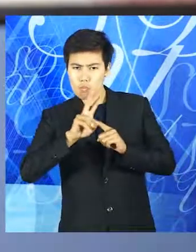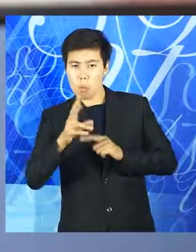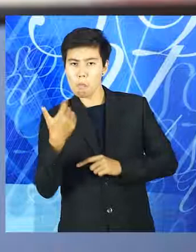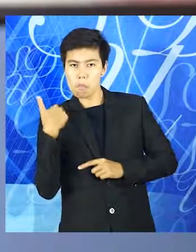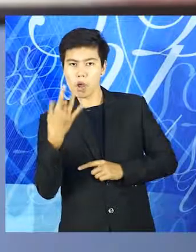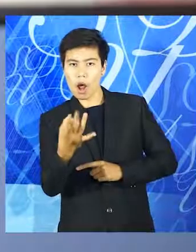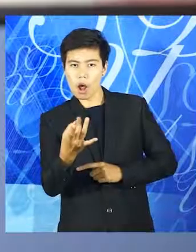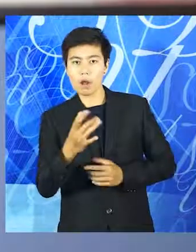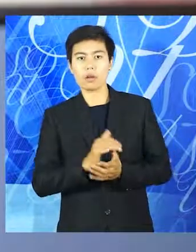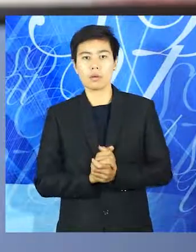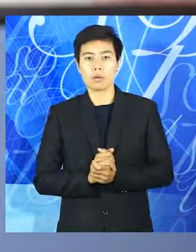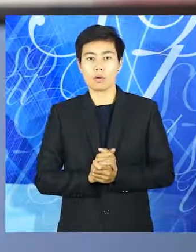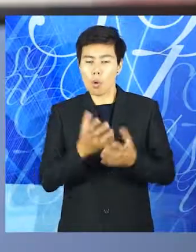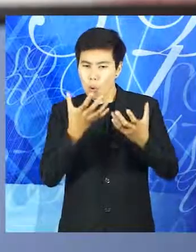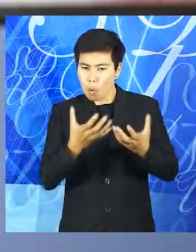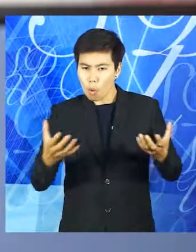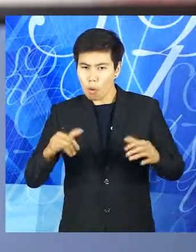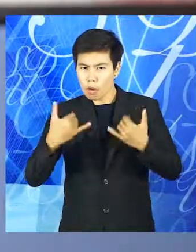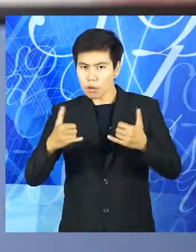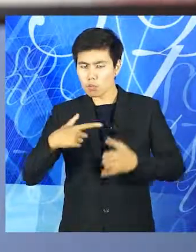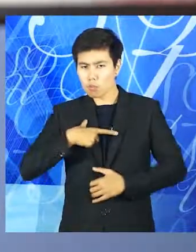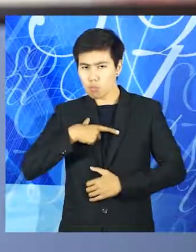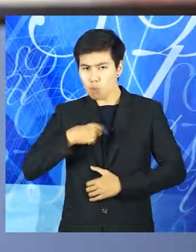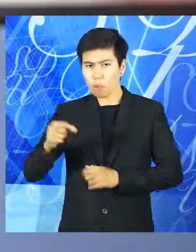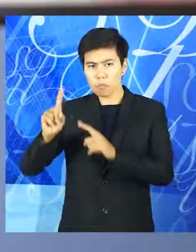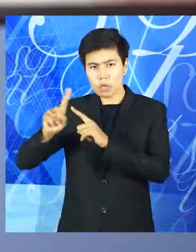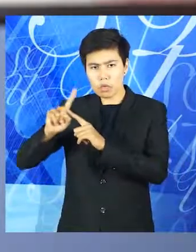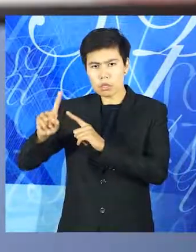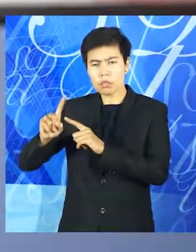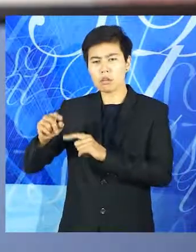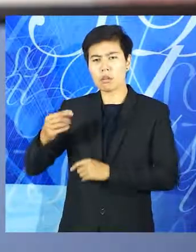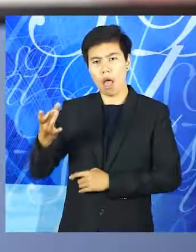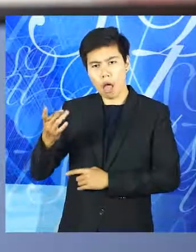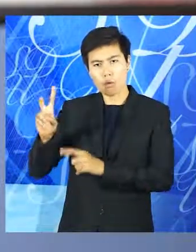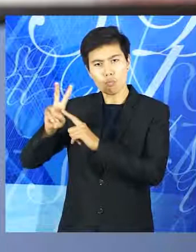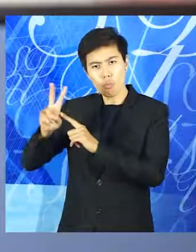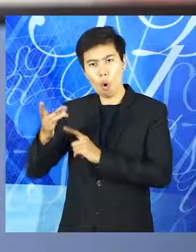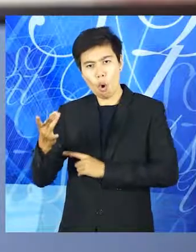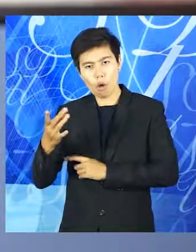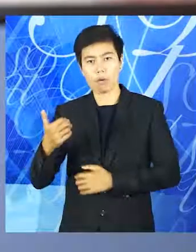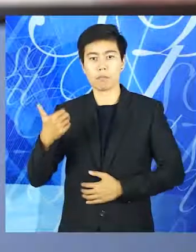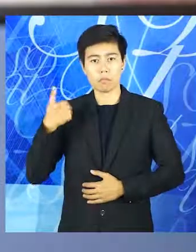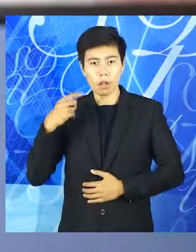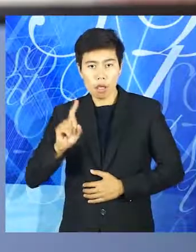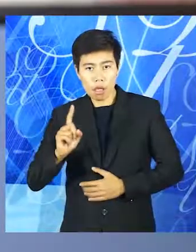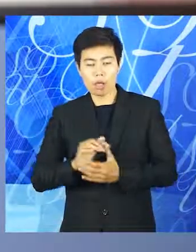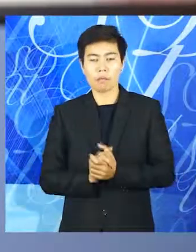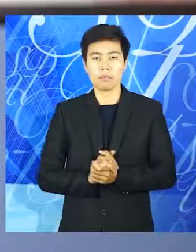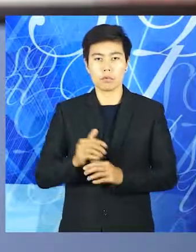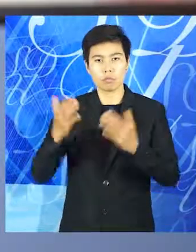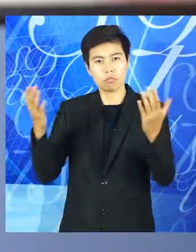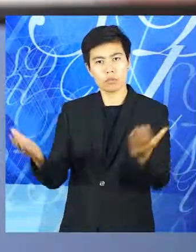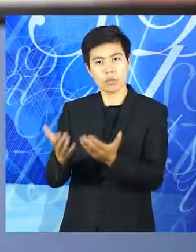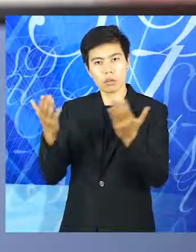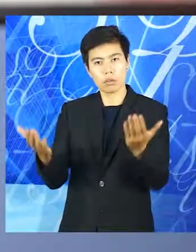คะของเล่นก็เหมือนกันชอบมากที่สุดแล้วรองลงมาคืออะไรเพื่อที่เราจะได้นำมาเป็นแรงเสริมใน